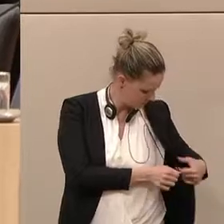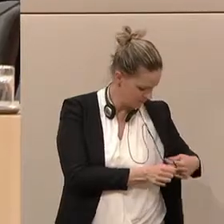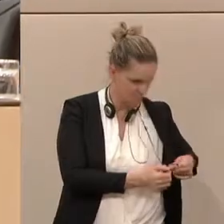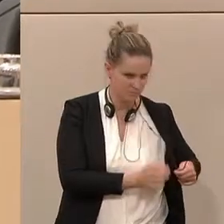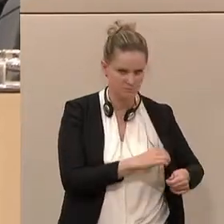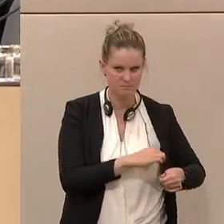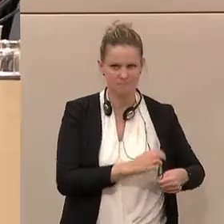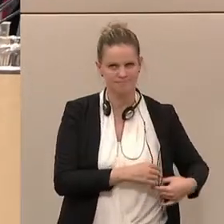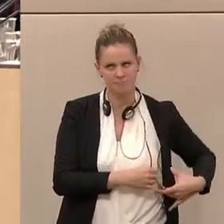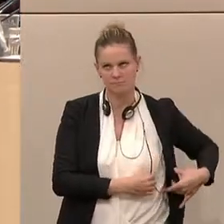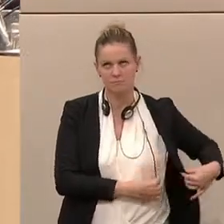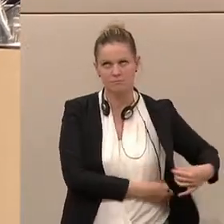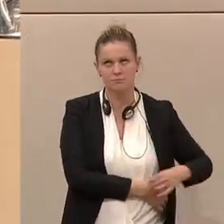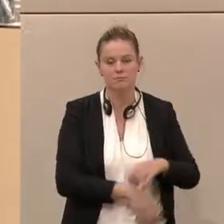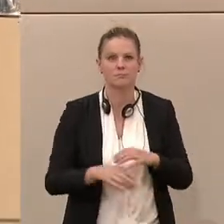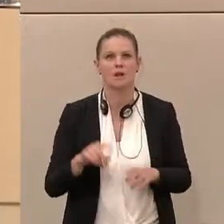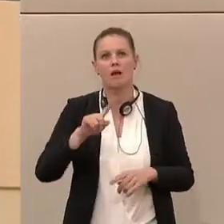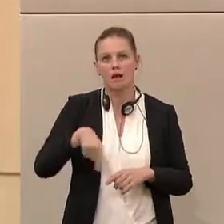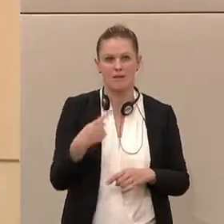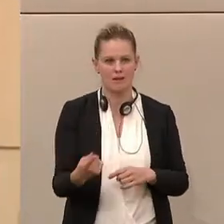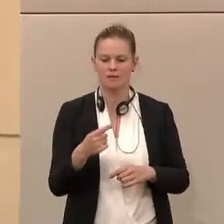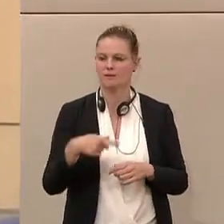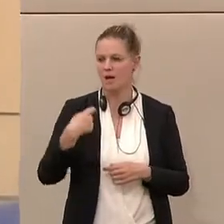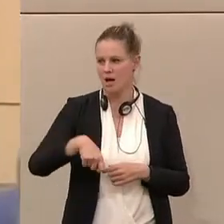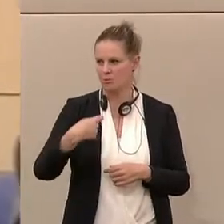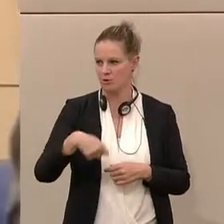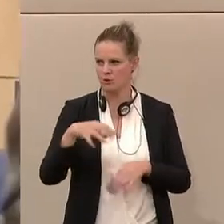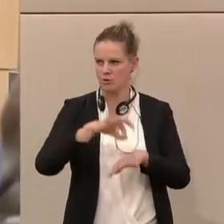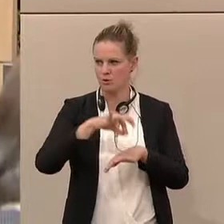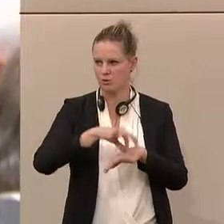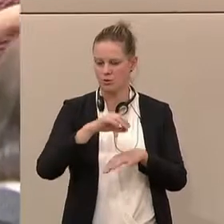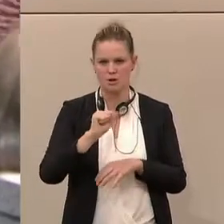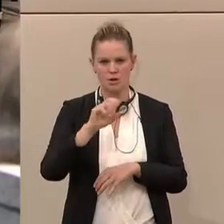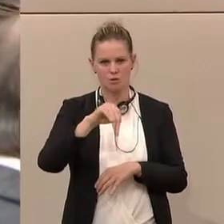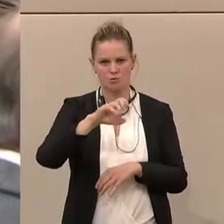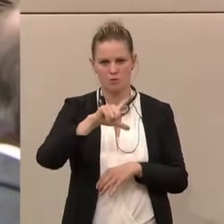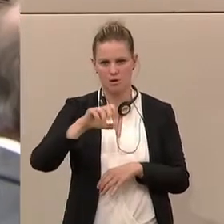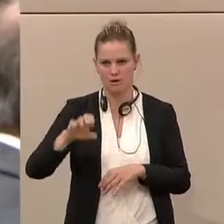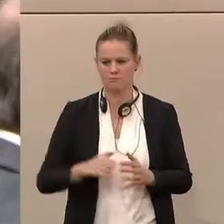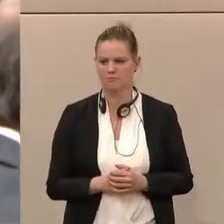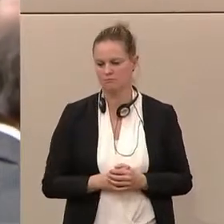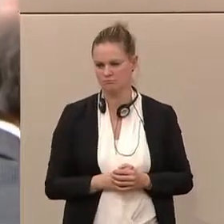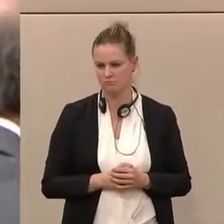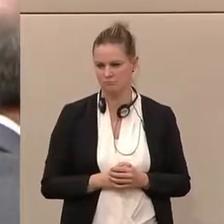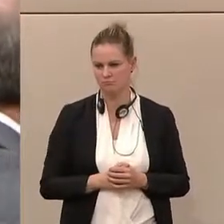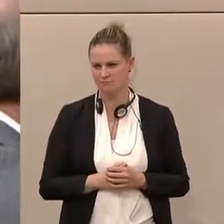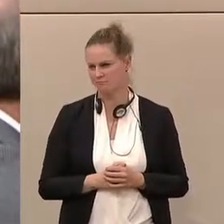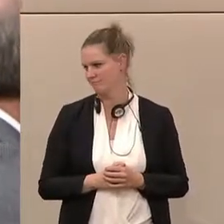Als nächster kommt Josef Smolle, ein Universitätsprofessor und ÖVP-Abgeordneter aus Graz.